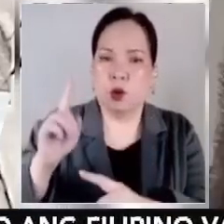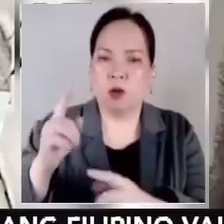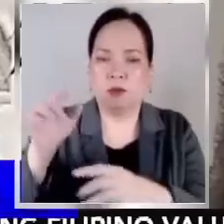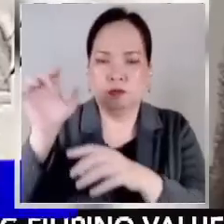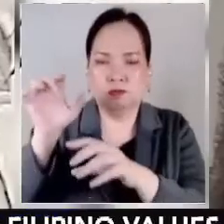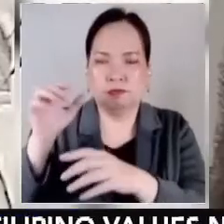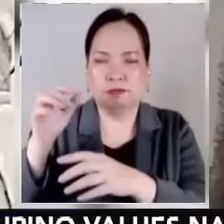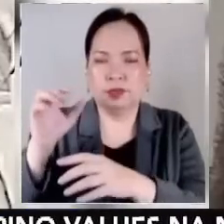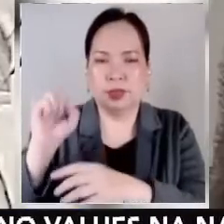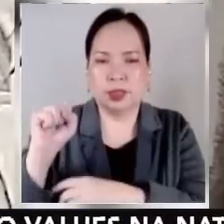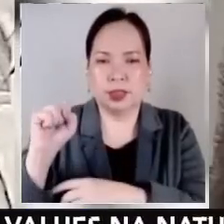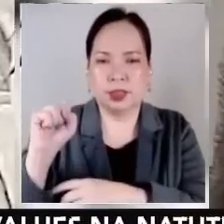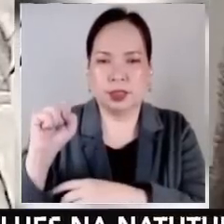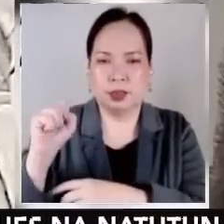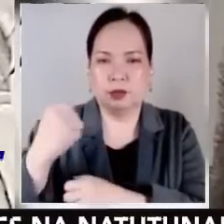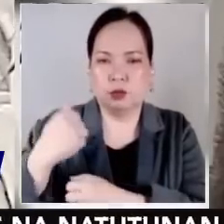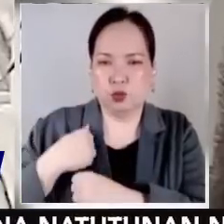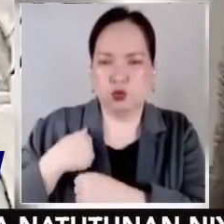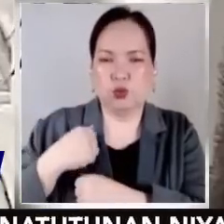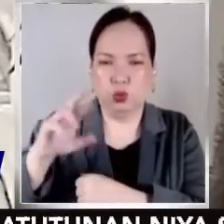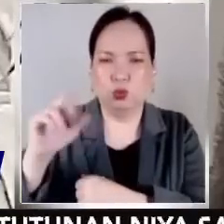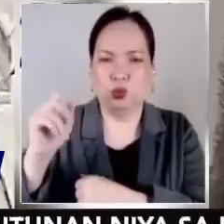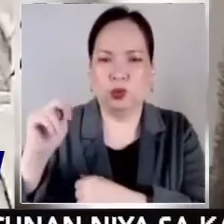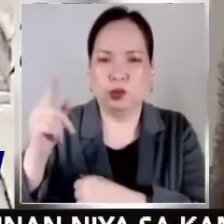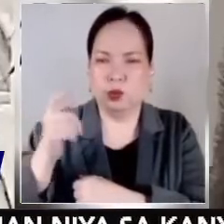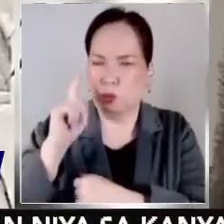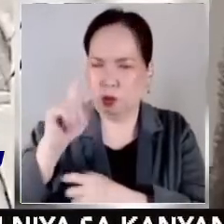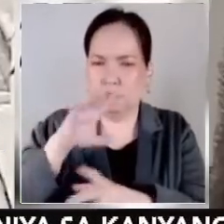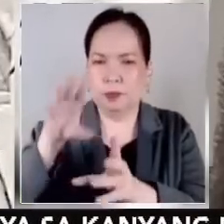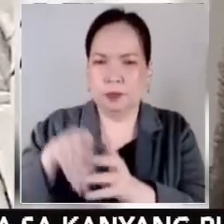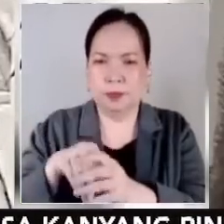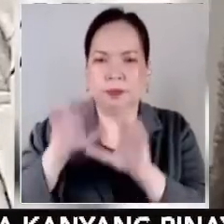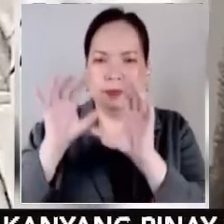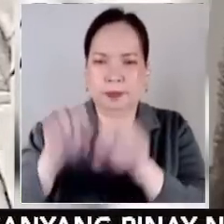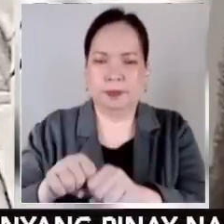sa GMA integrated newsa ref nakatutok